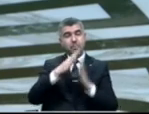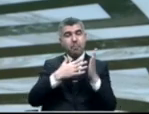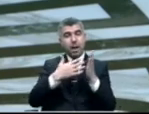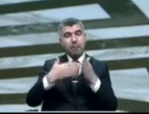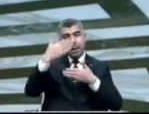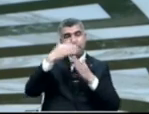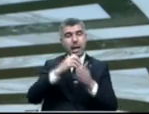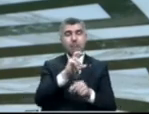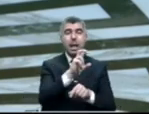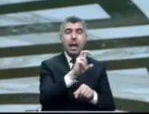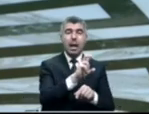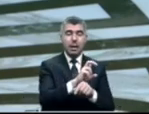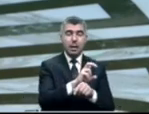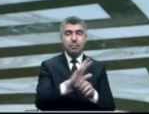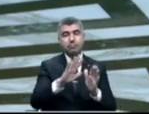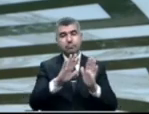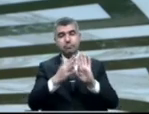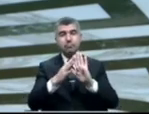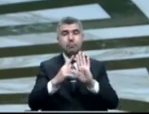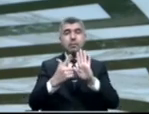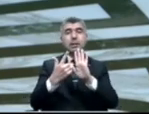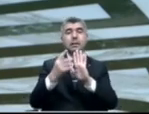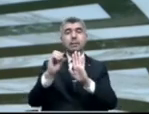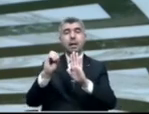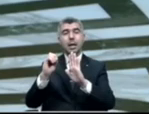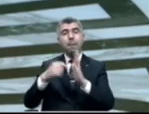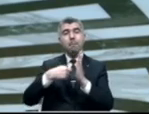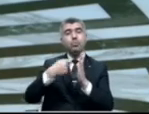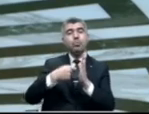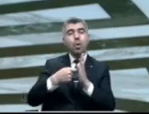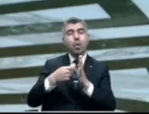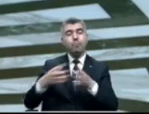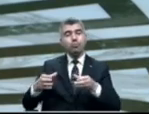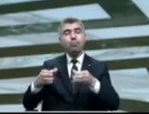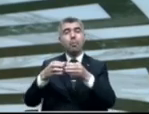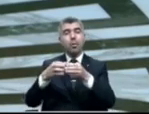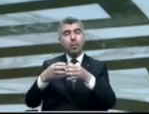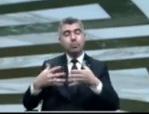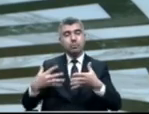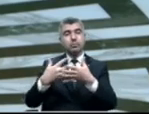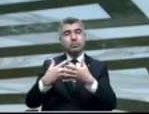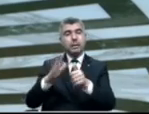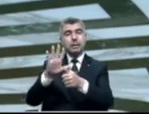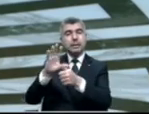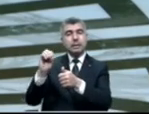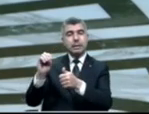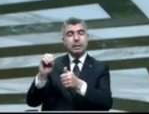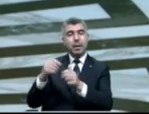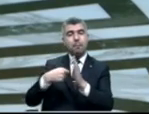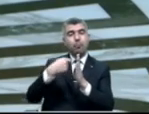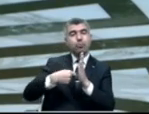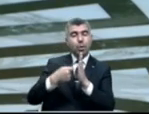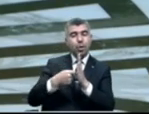هذا الجانب، وعندنا 70 مشروع للتجميع موزعة على 60 مشروع سلاسل الإنتاج